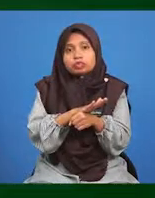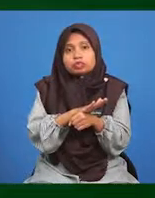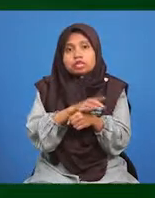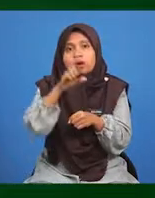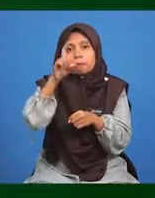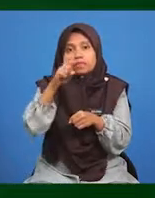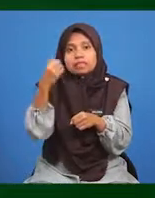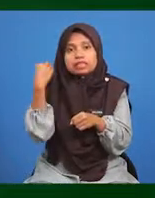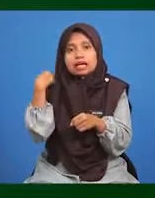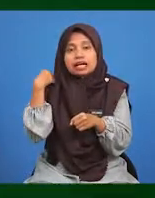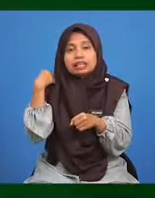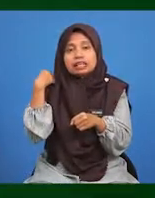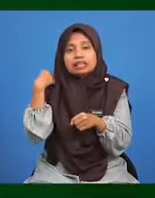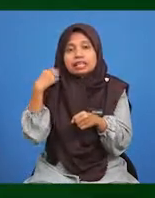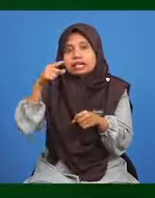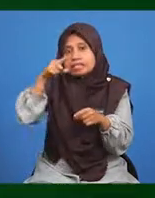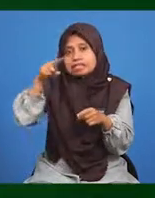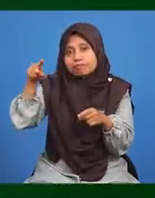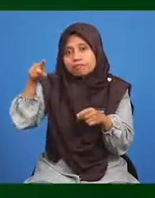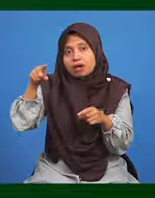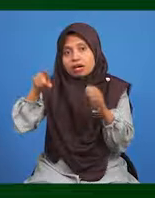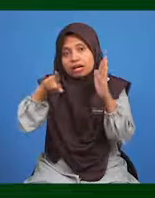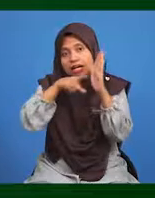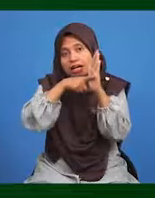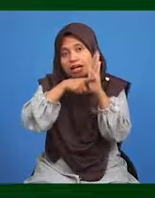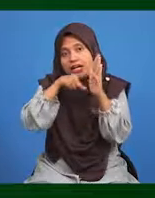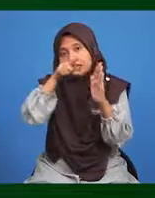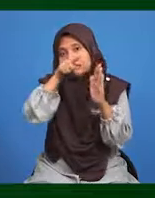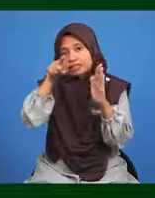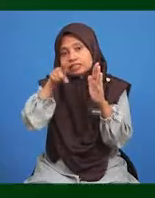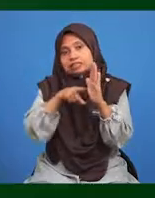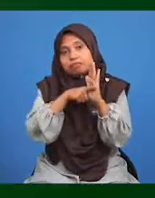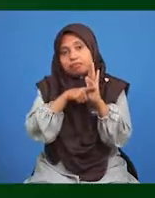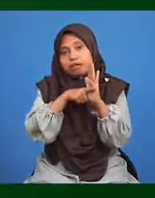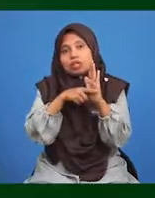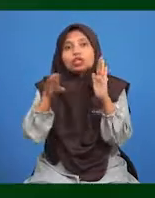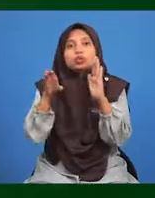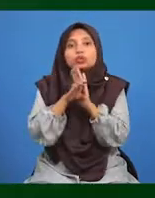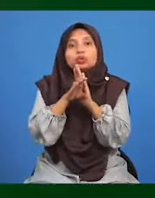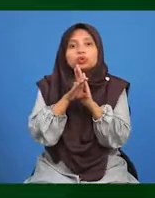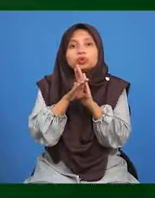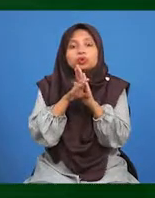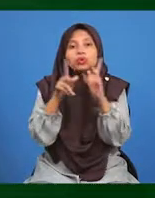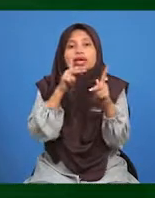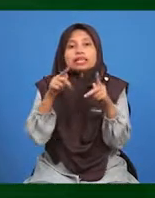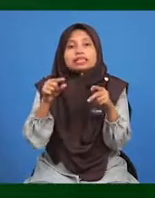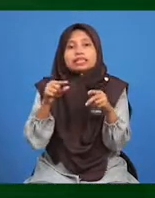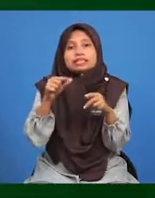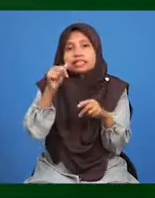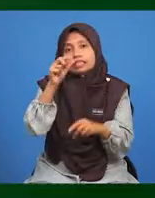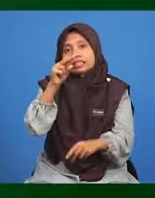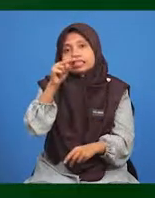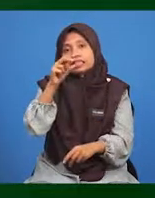perlulah diberi tanda sempang. Mari kita lihat contoh kata ganda